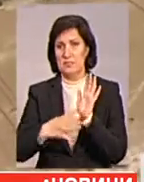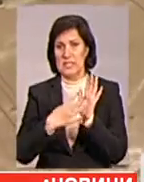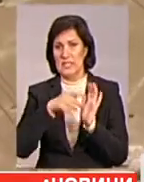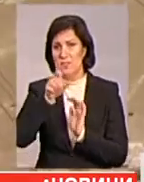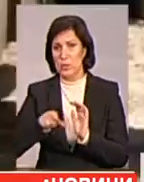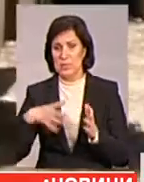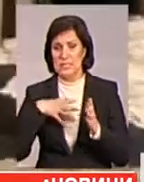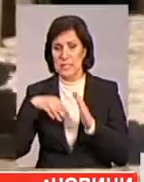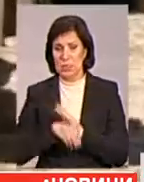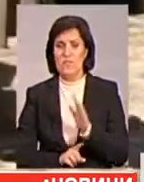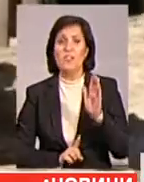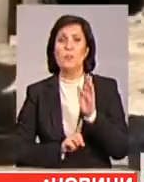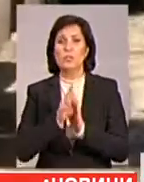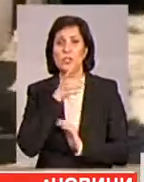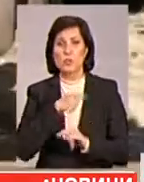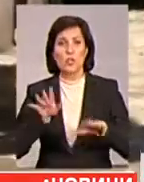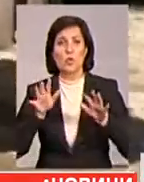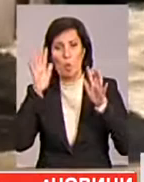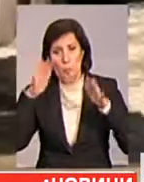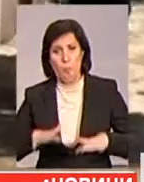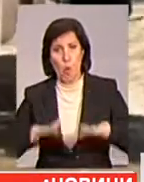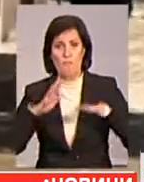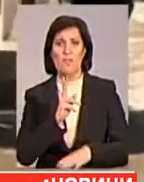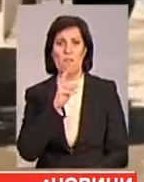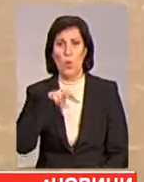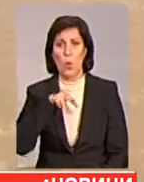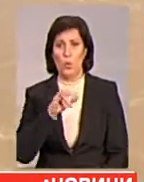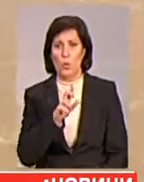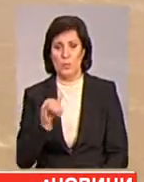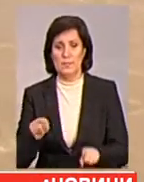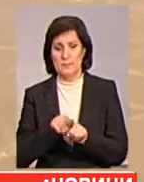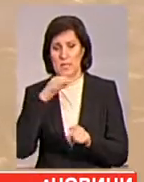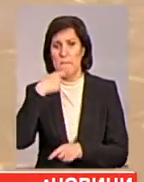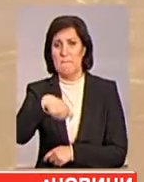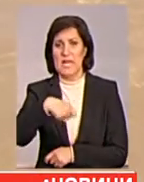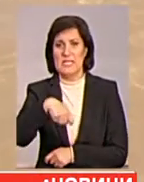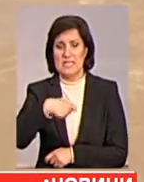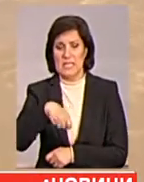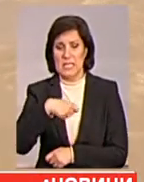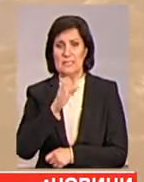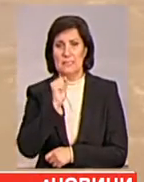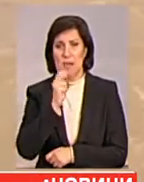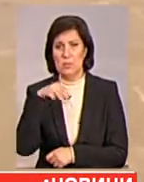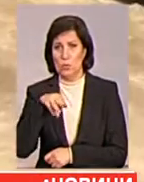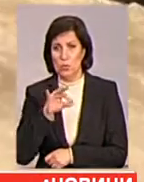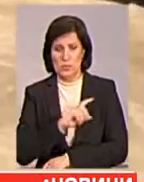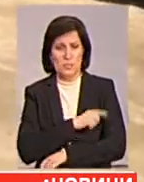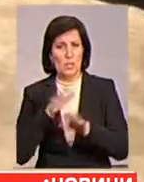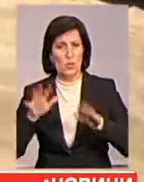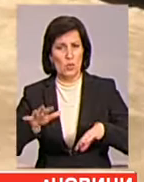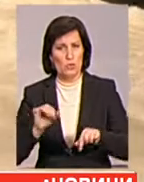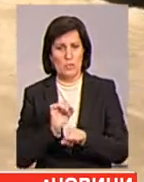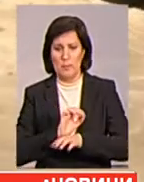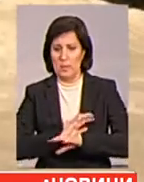389 людей загинули від початку сезону повеней у Колумбії. Таку цифру назвав президент Хуан Мануель Сантос. Сильні дощі в країні